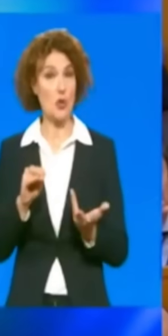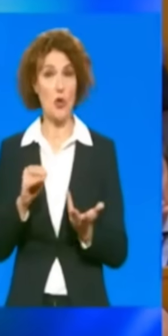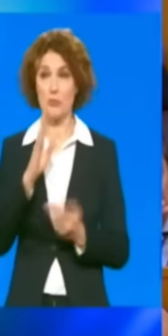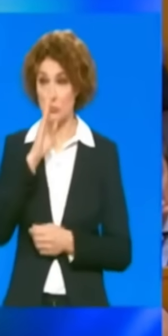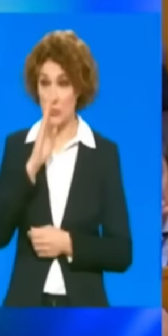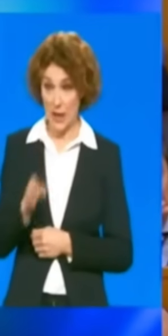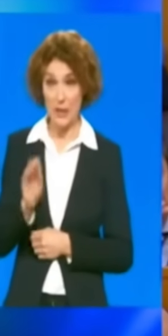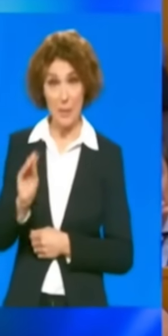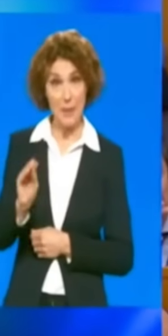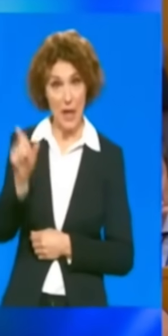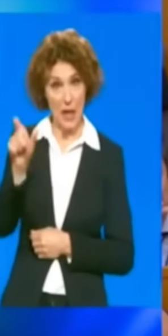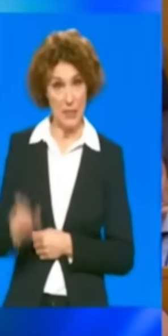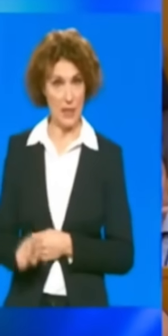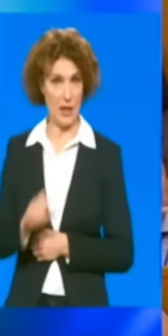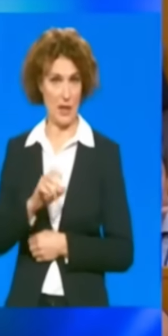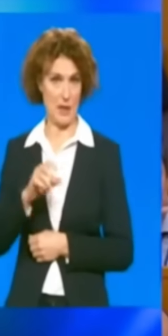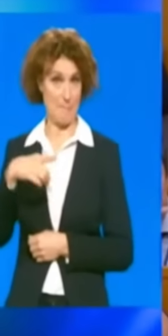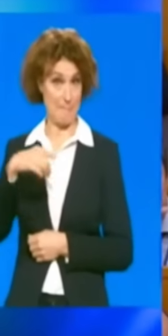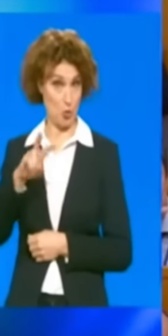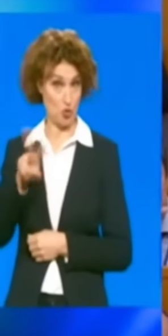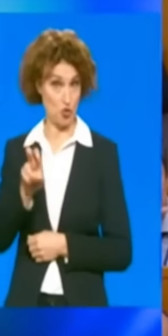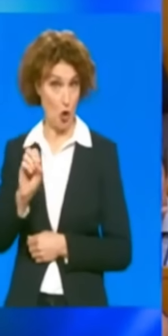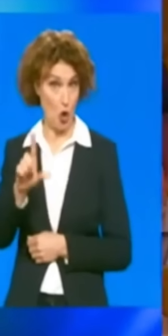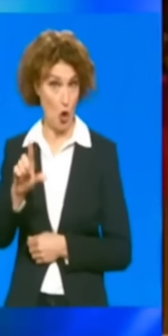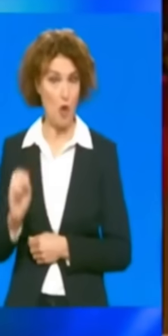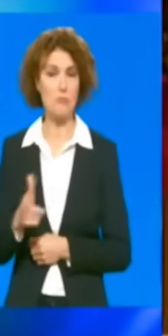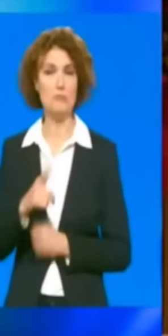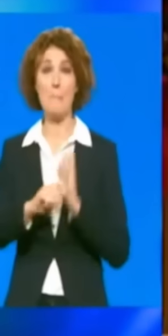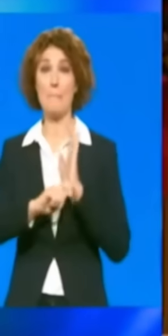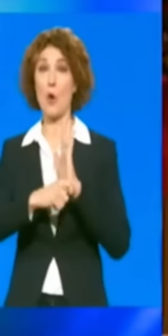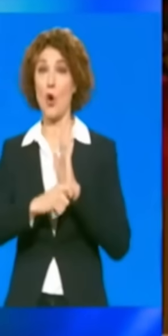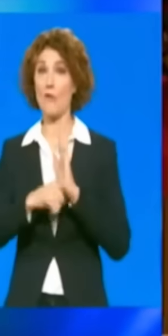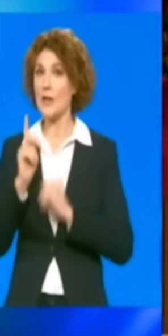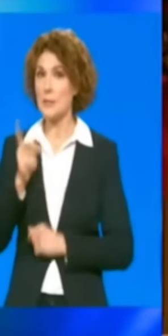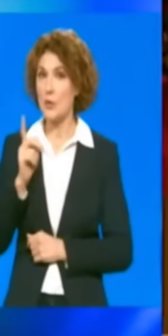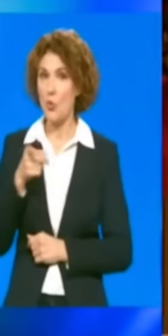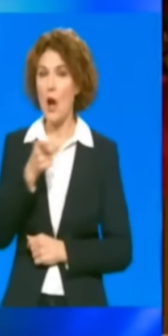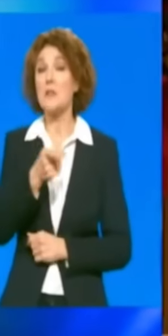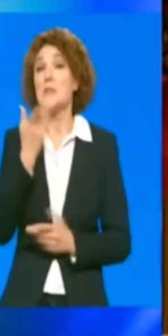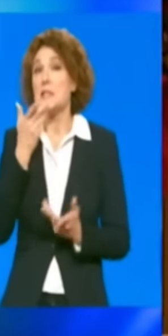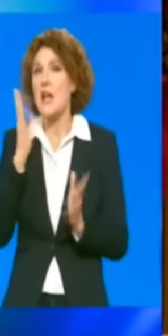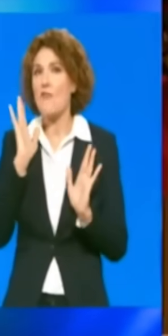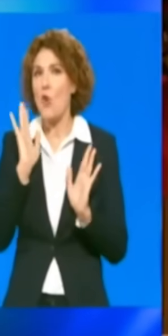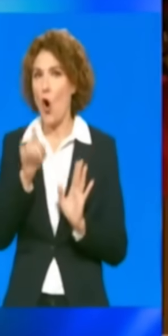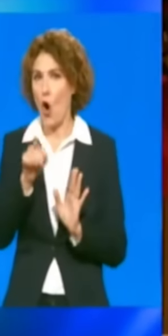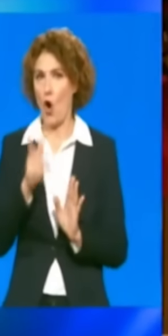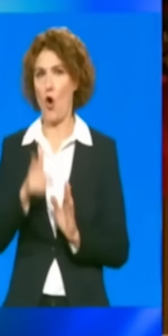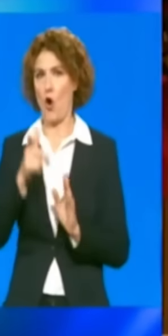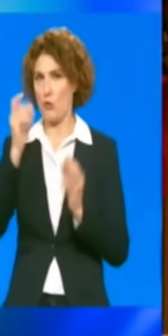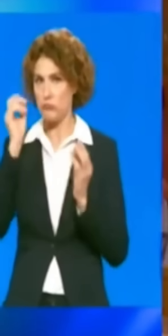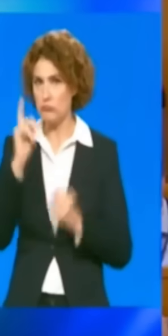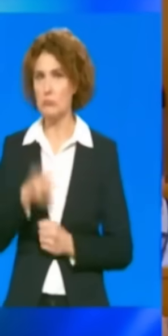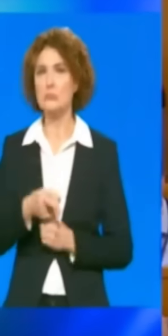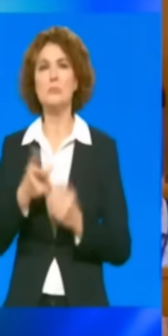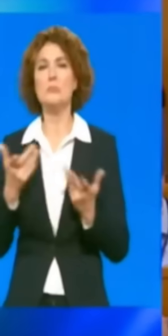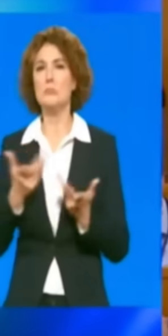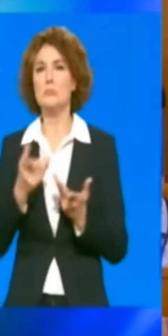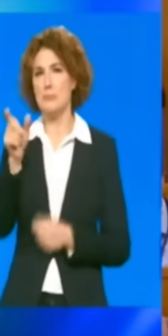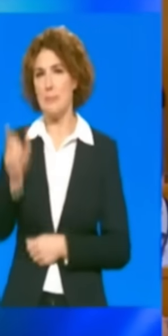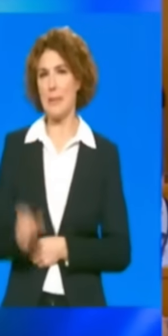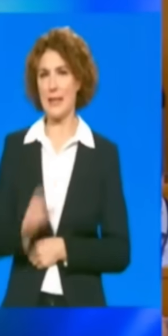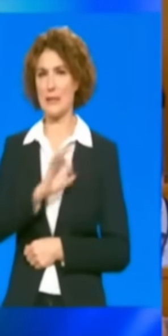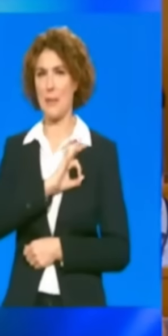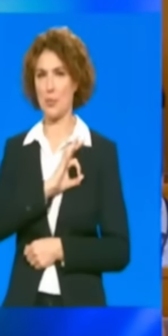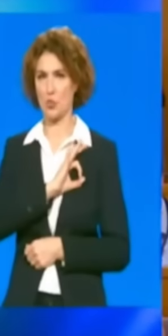al Pozzolo che provvedimenti Se intende prendere che provvedimenti intende prendere nei confronti del